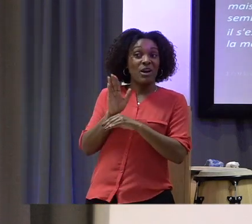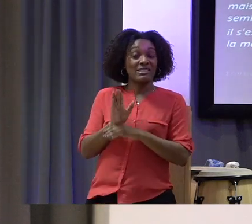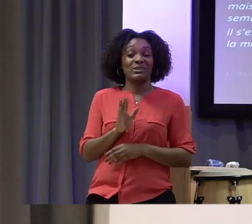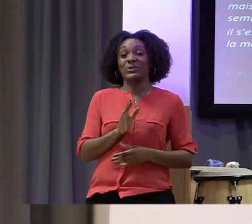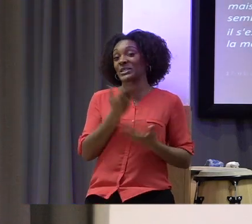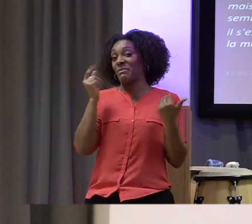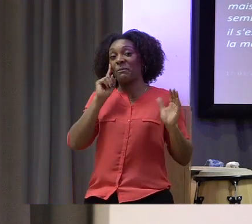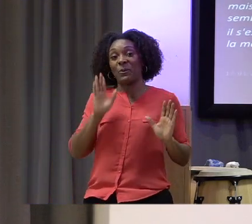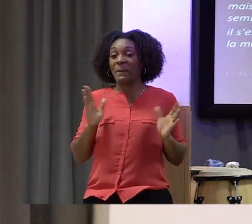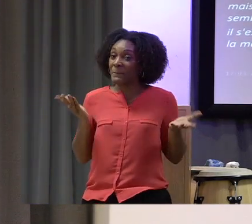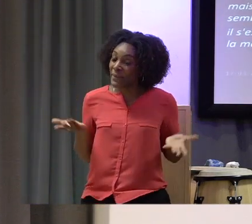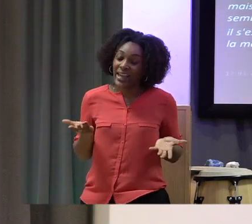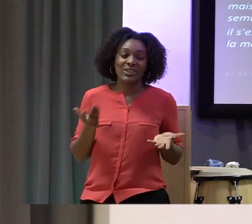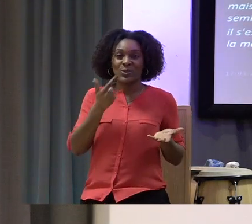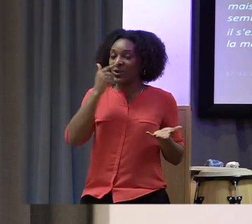le sait.